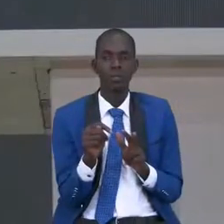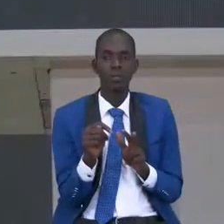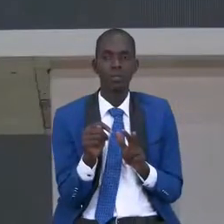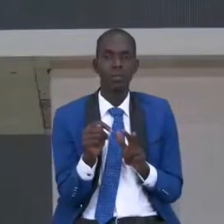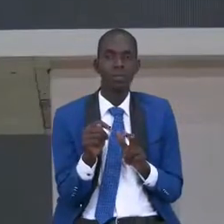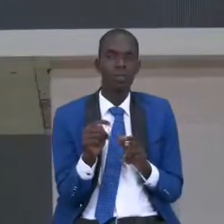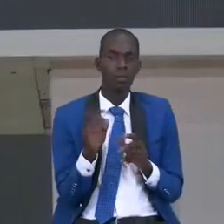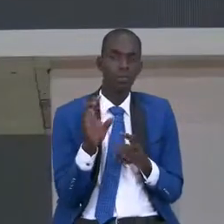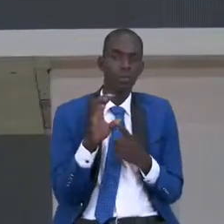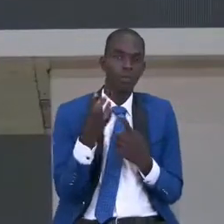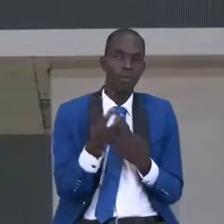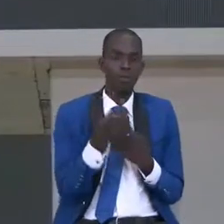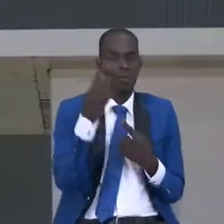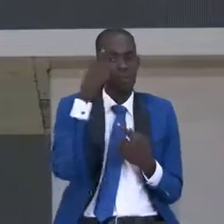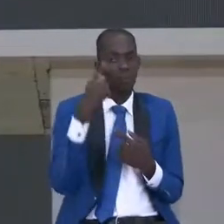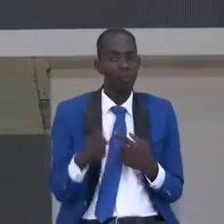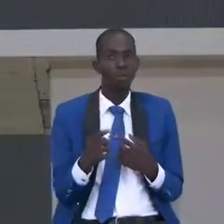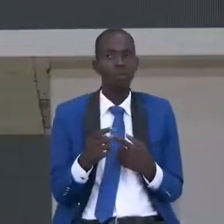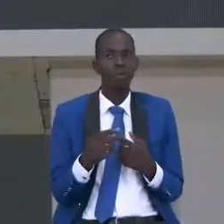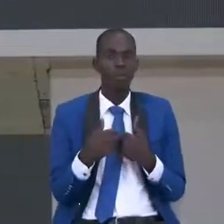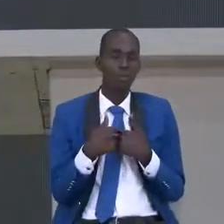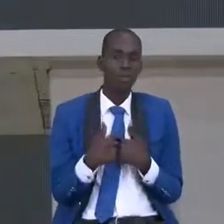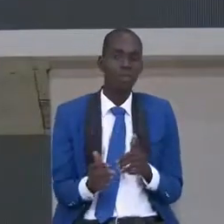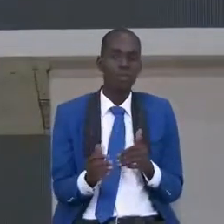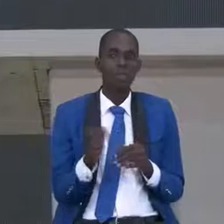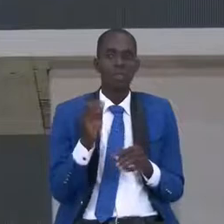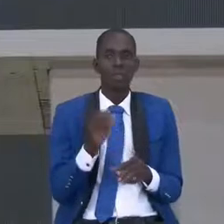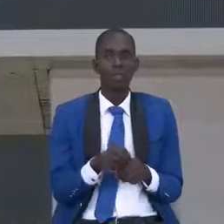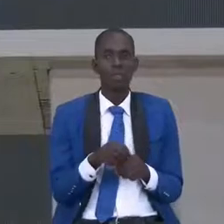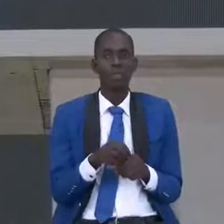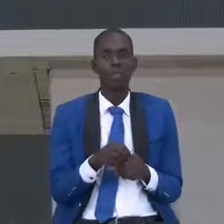la convoitise dans l'incrédulité.